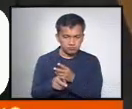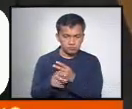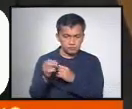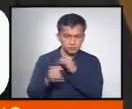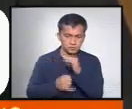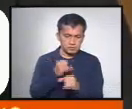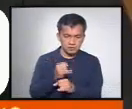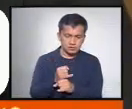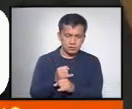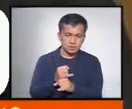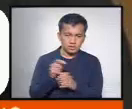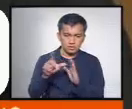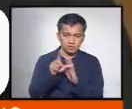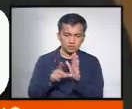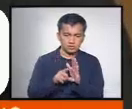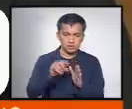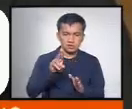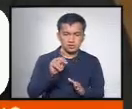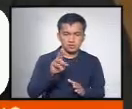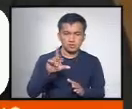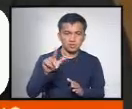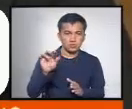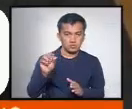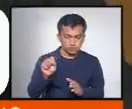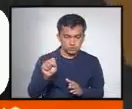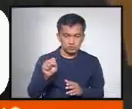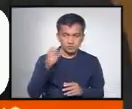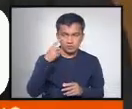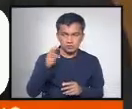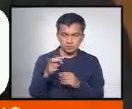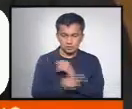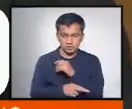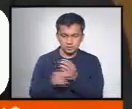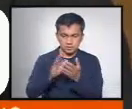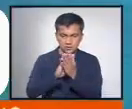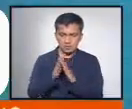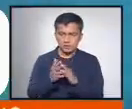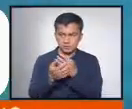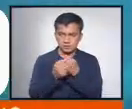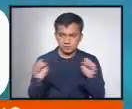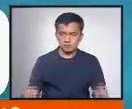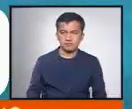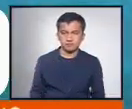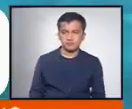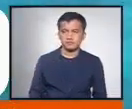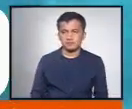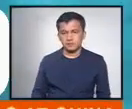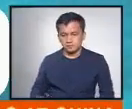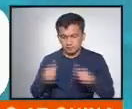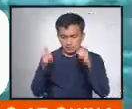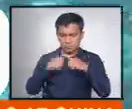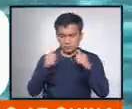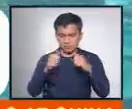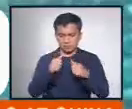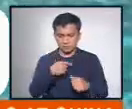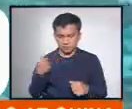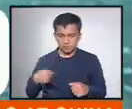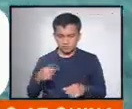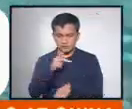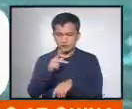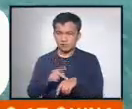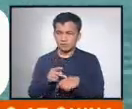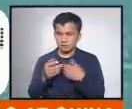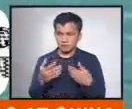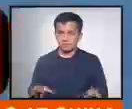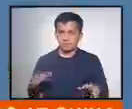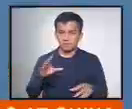and UNCLOS for the regional peace and security. Nagkasundo rin ang China at Pilipinas. Natapusin